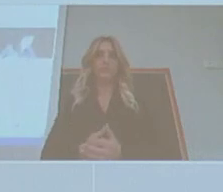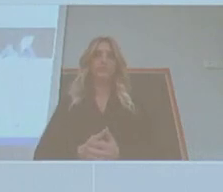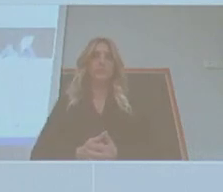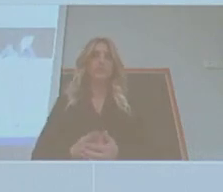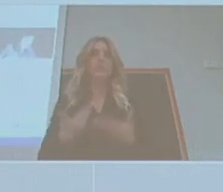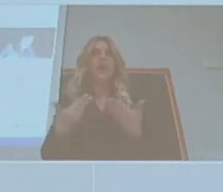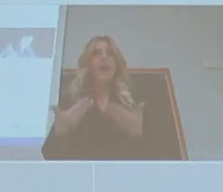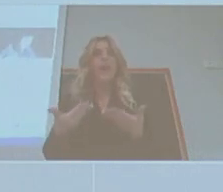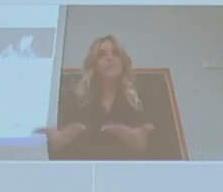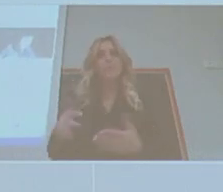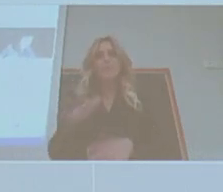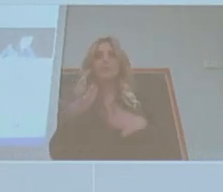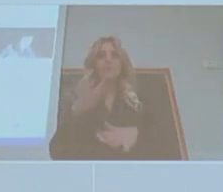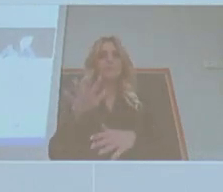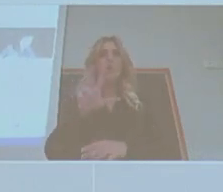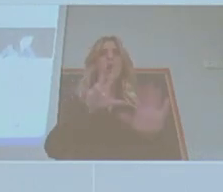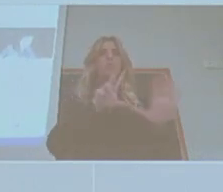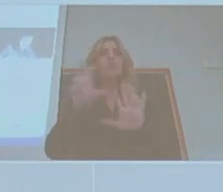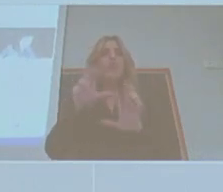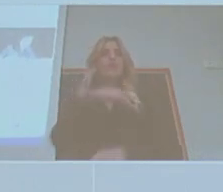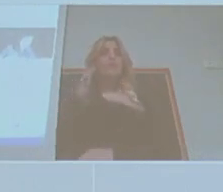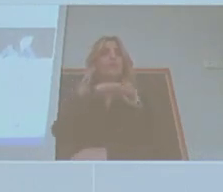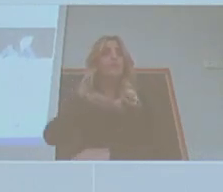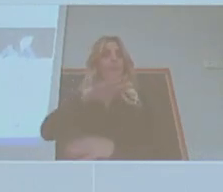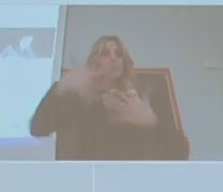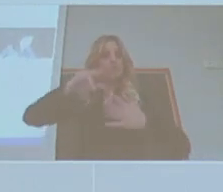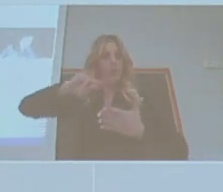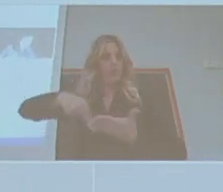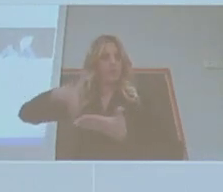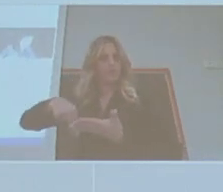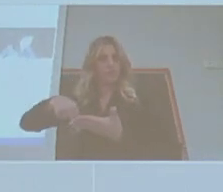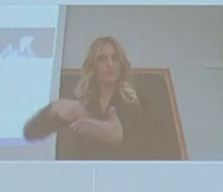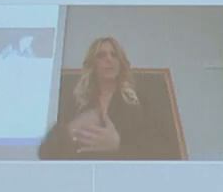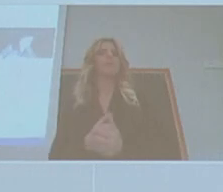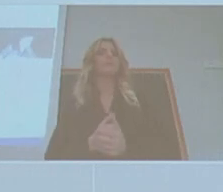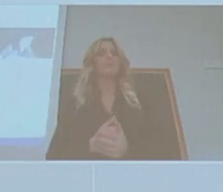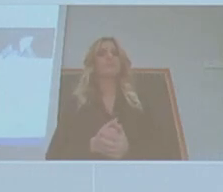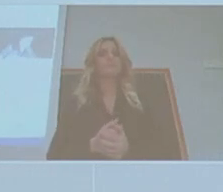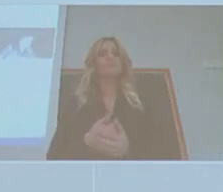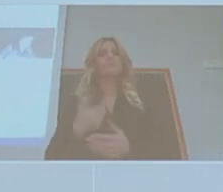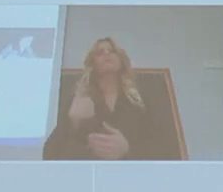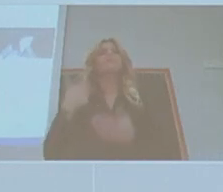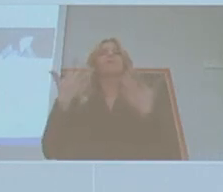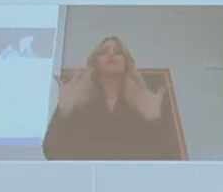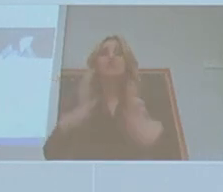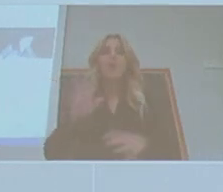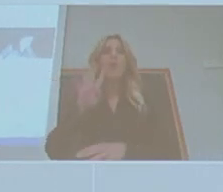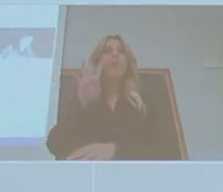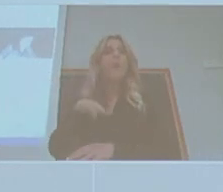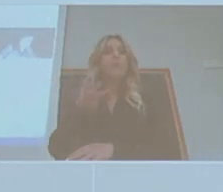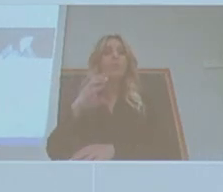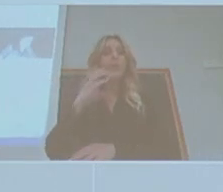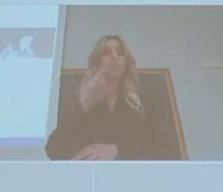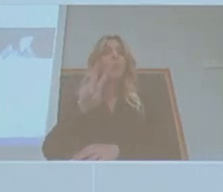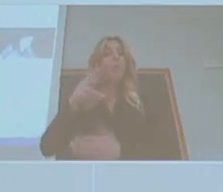di 800 studenti registrati per quello che riguarda il sito Alma Laurea. Sono pervenuti 4.000 curricula